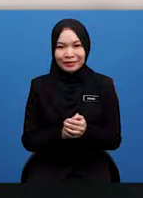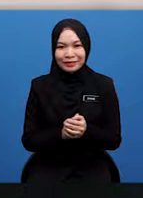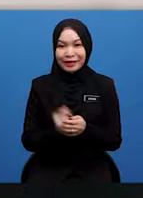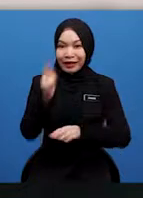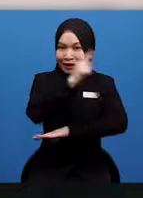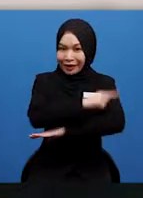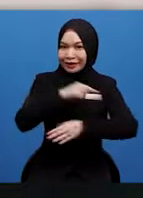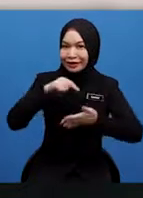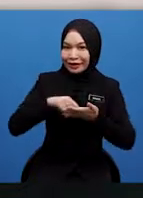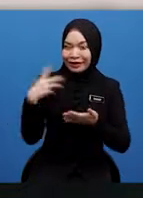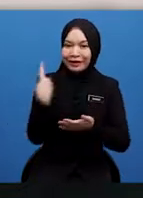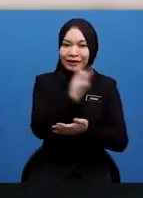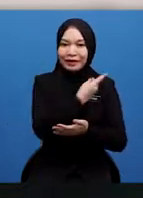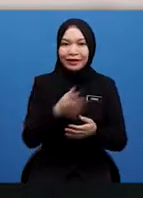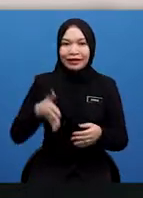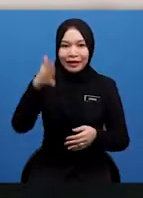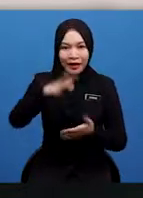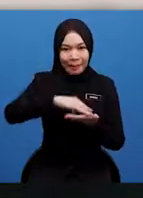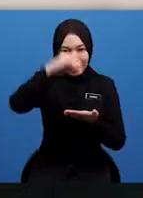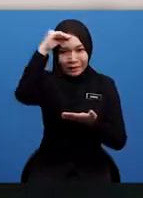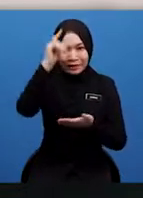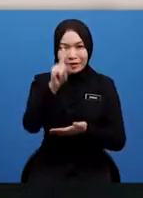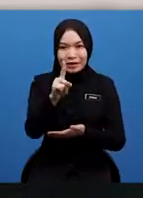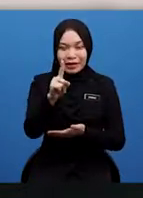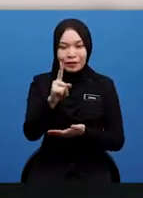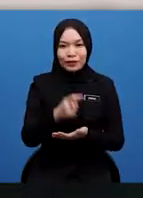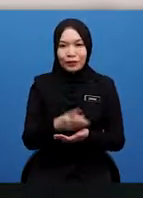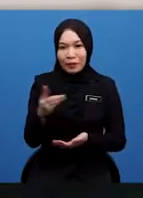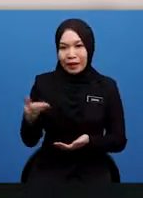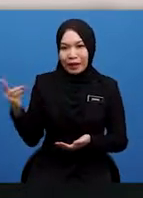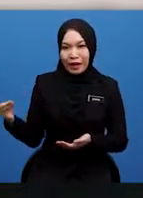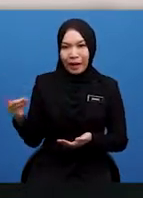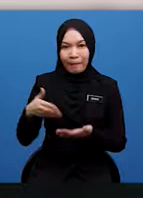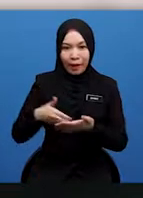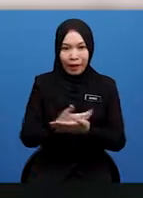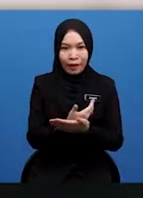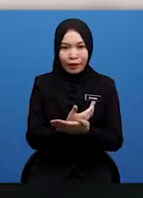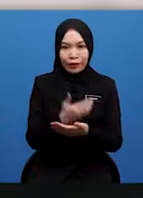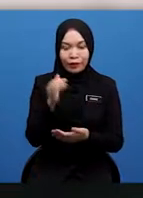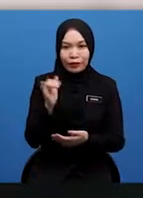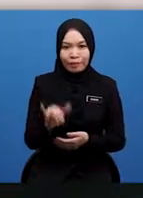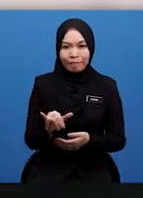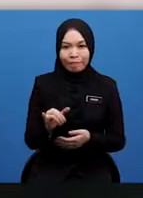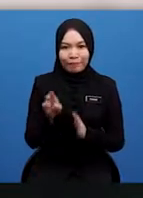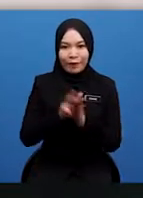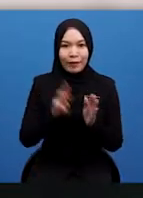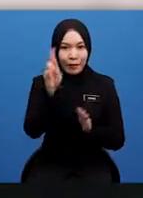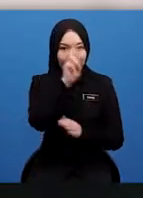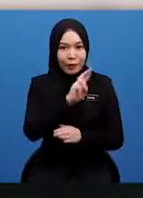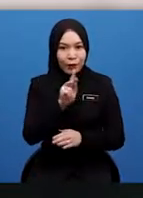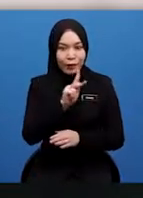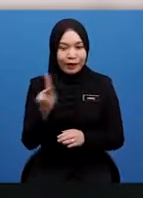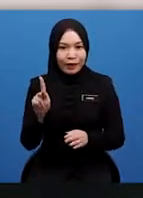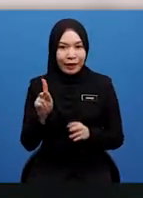Hari ini, kita akan belajar satu media baru yang merupakan media yang penting dan agak